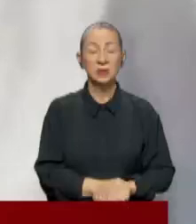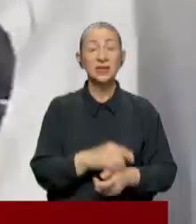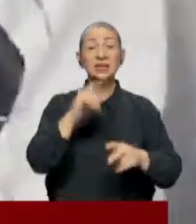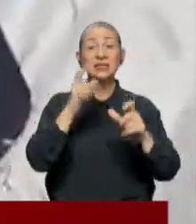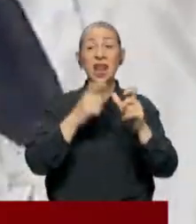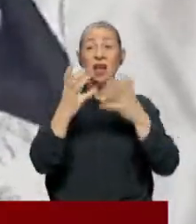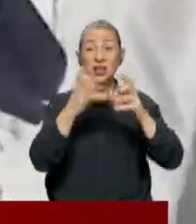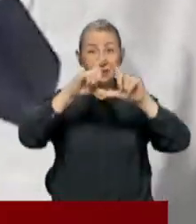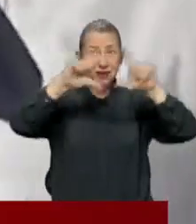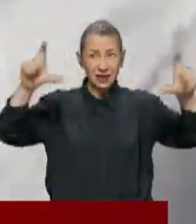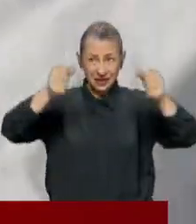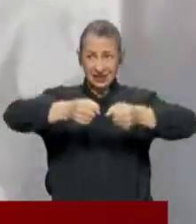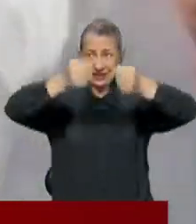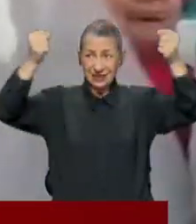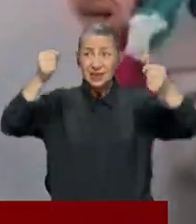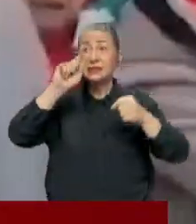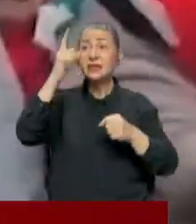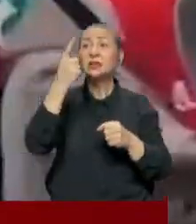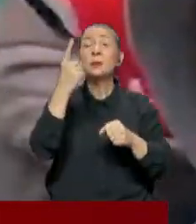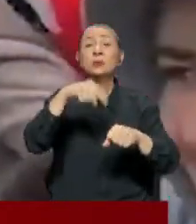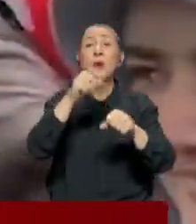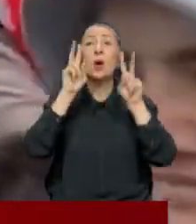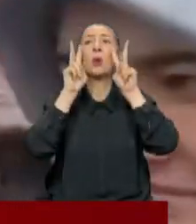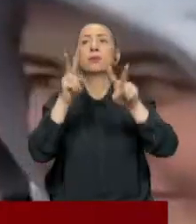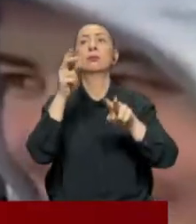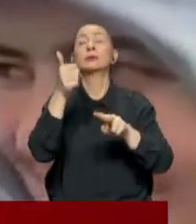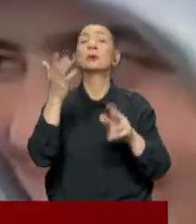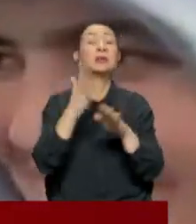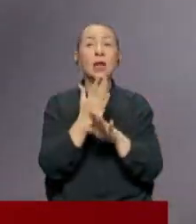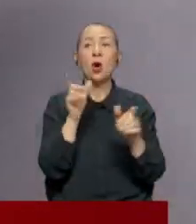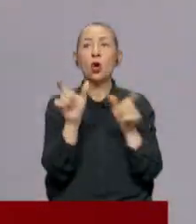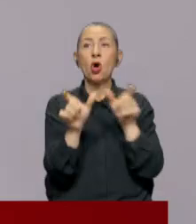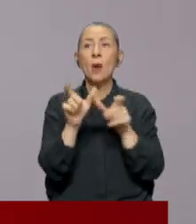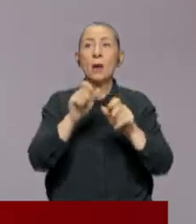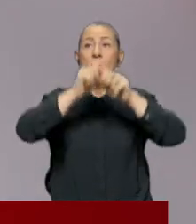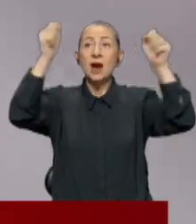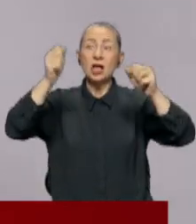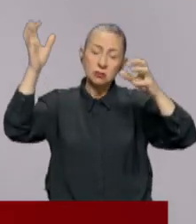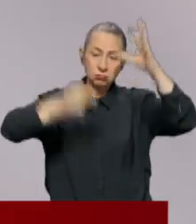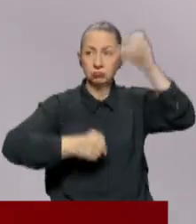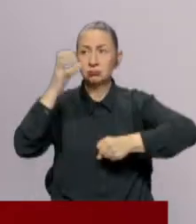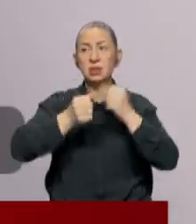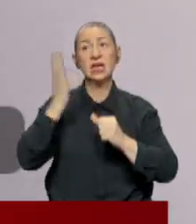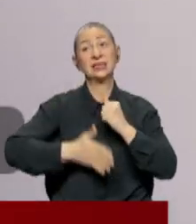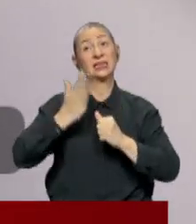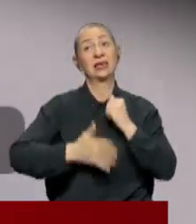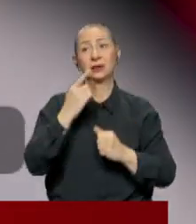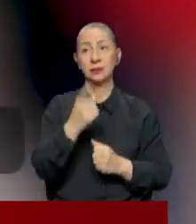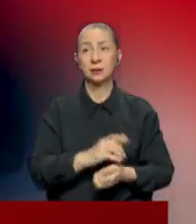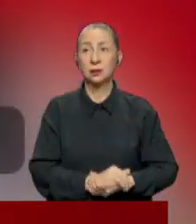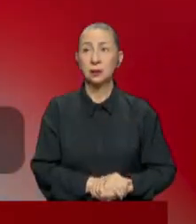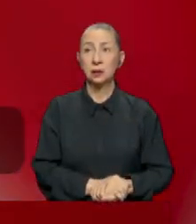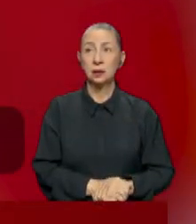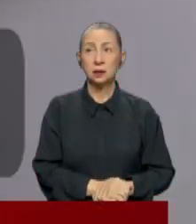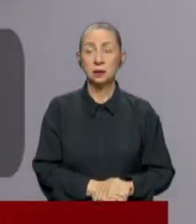Sinan Ateş'in adının yazılı olduğu o pankartlar sadece bir süre görülebildi. Çünkü korumalar pankartları indirdi, yasak diyerek. Tamam,